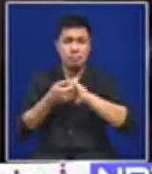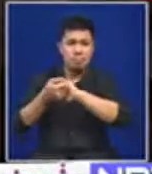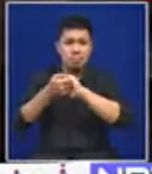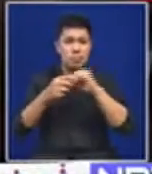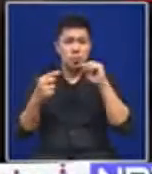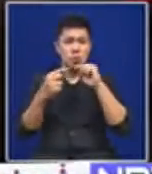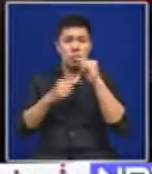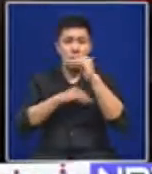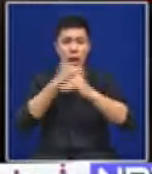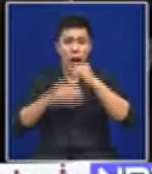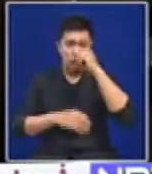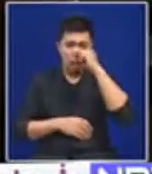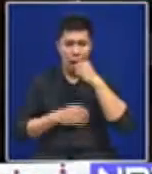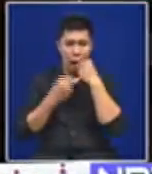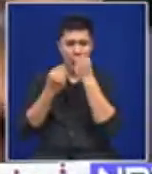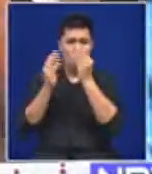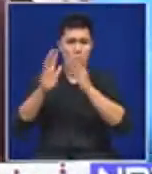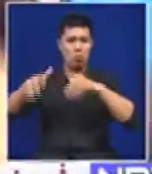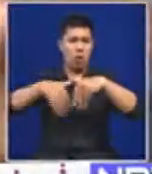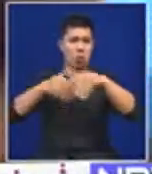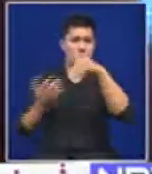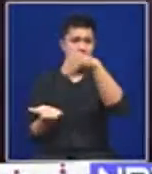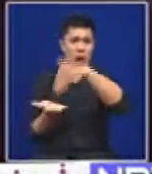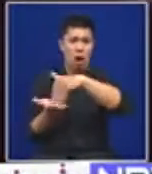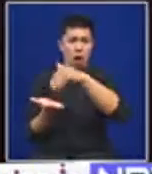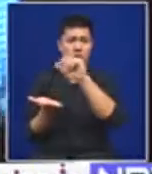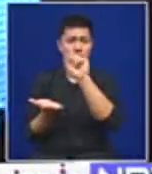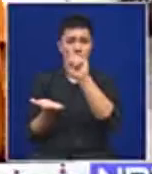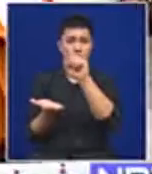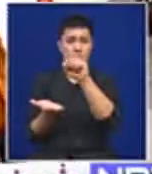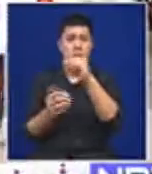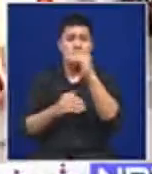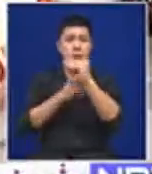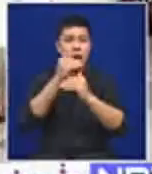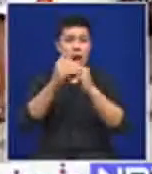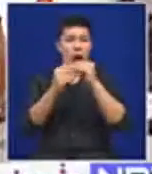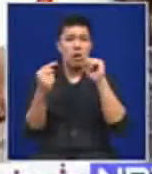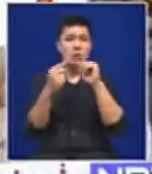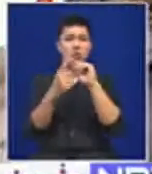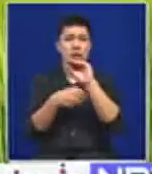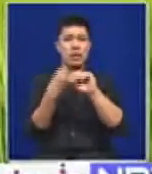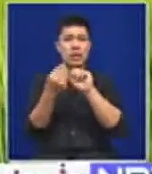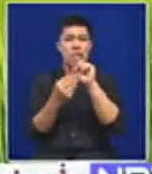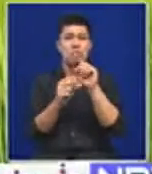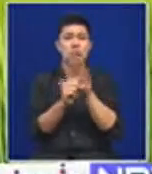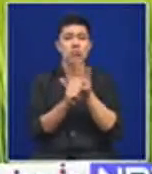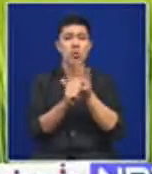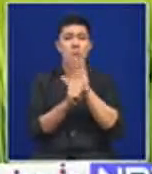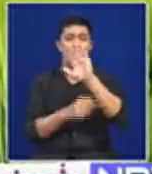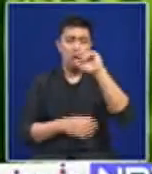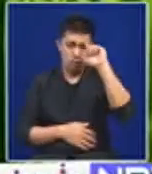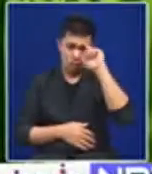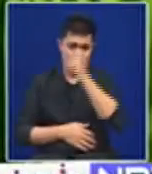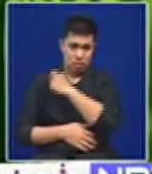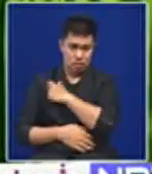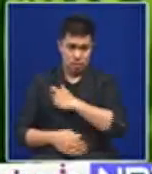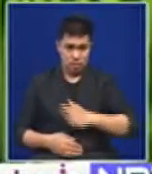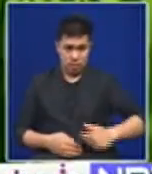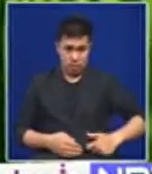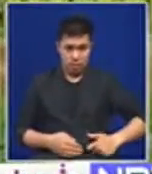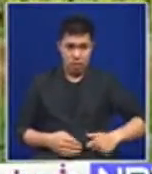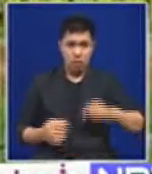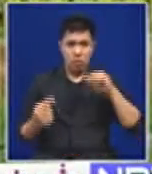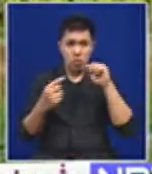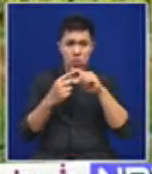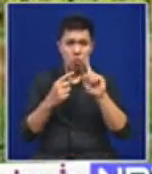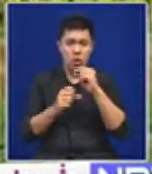ฒนาไทยยึดประชาชนเป็นศูนย์กลางสอดคล้องกับการพัฒนาตามหลักปรัชญาของเศรษฐกิจพอเพียงของพระบาทสมเด็จพระเจ้าอยู่หัวเ